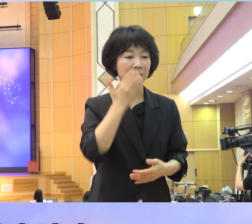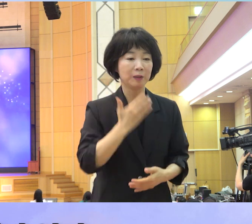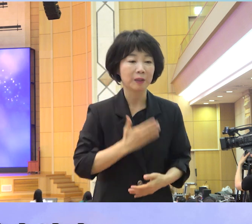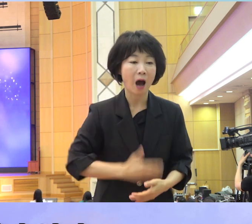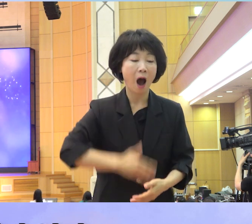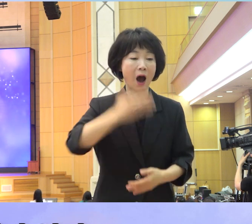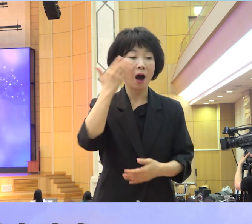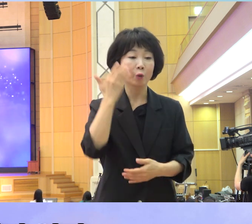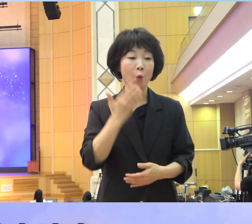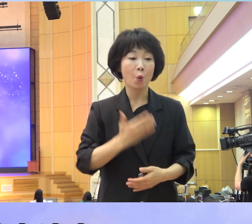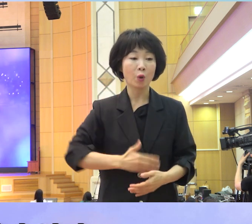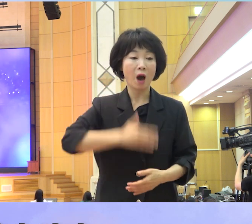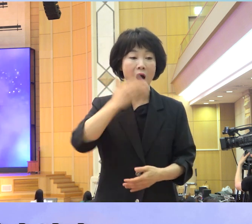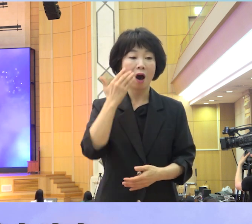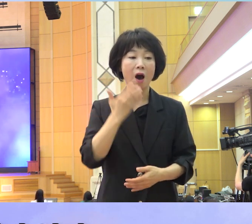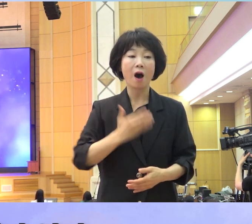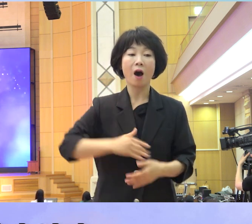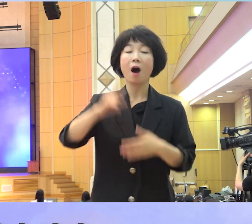있음을